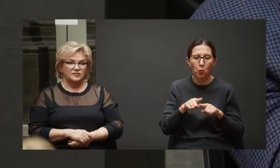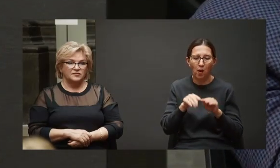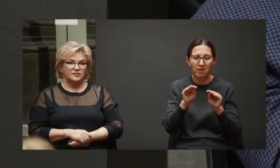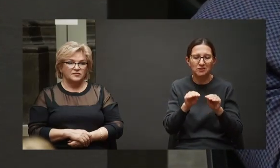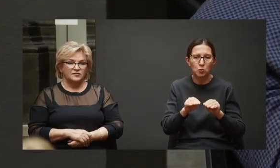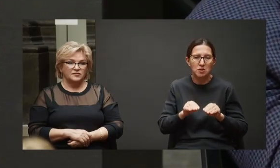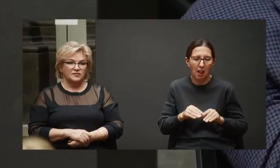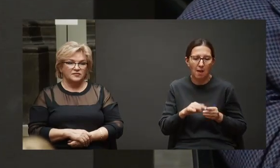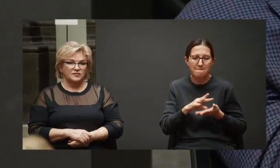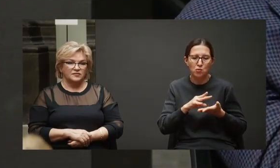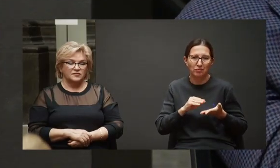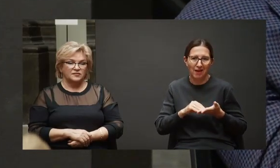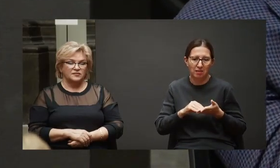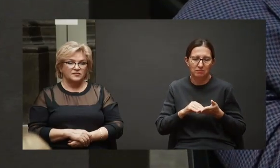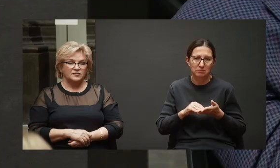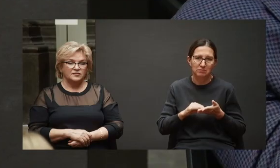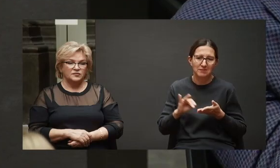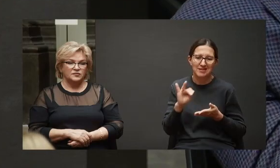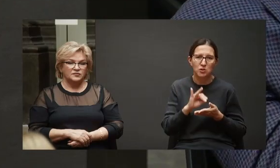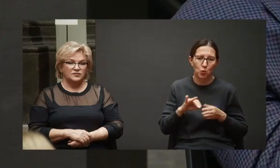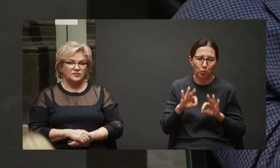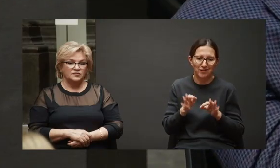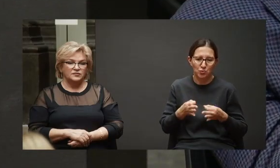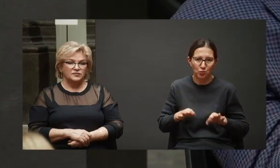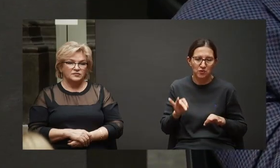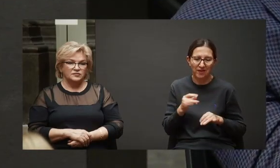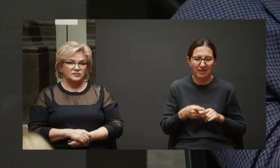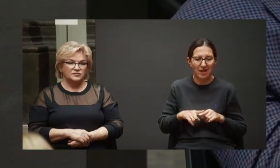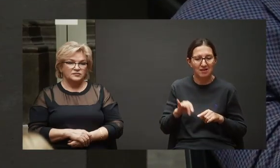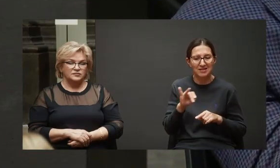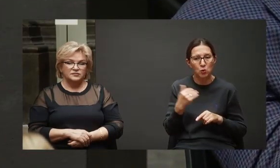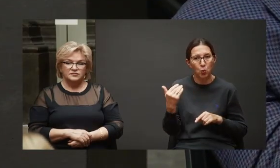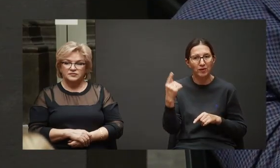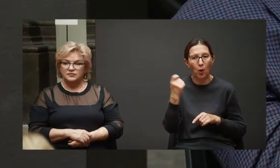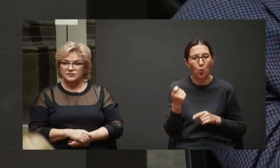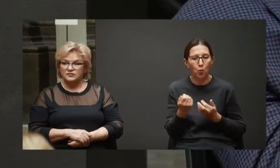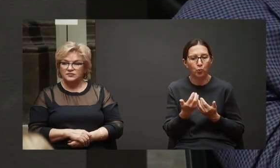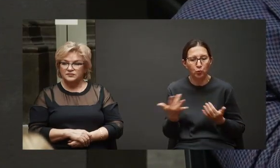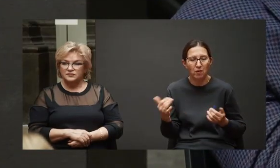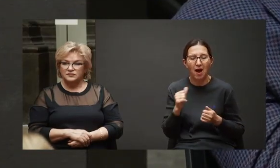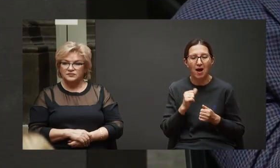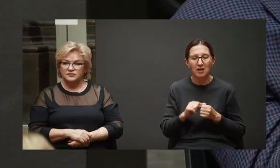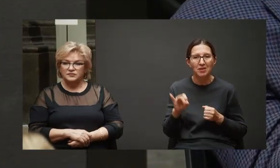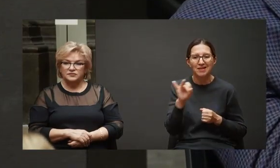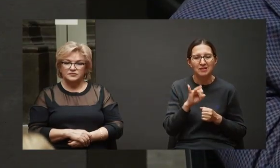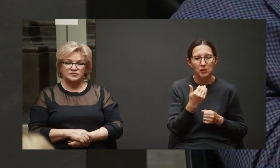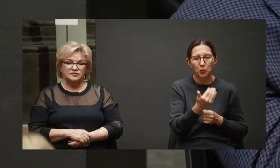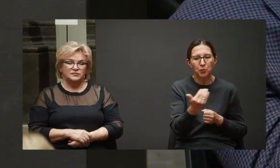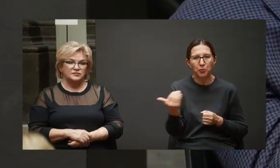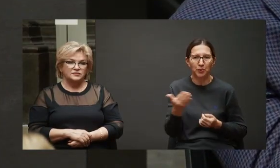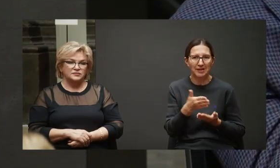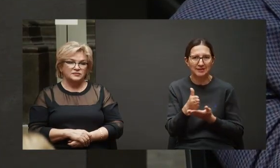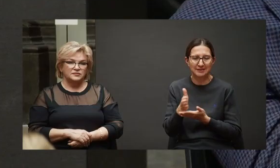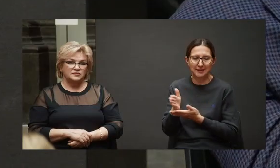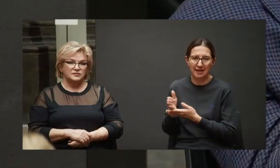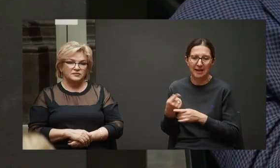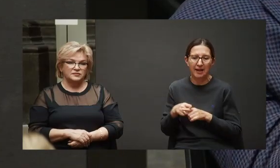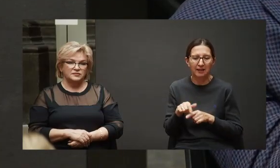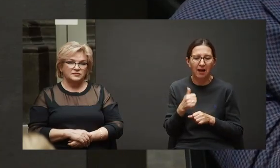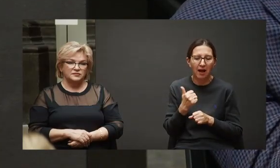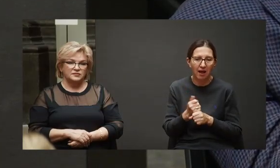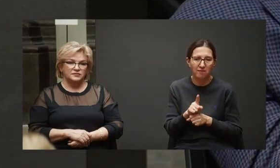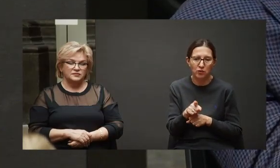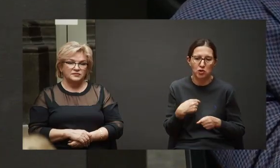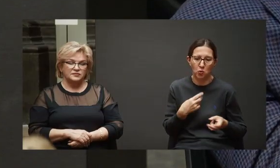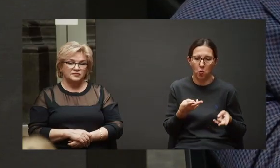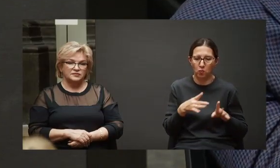истории искусства, причем не истории художников, а истории стилей. И, пожалуй, что это главное, что она